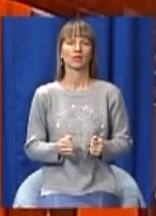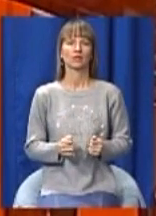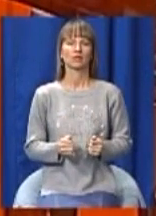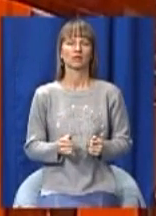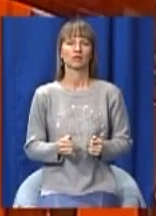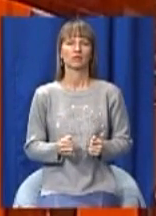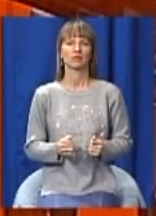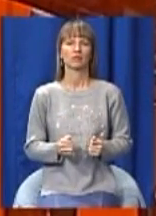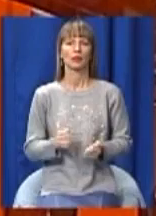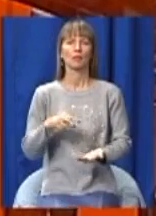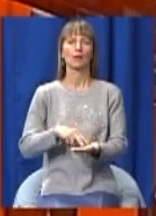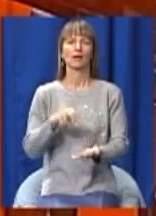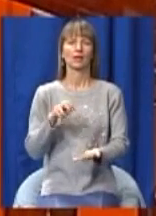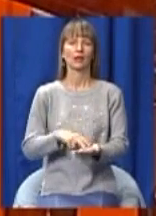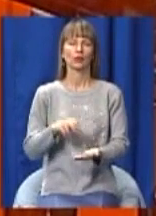прыгают